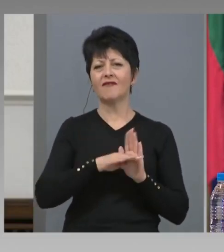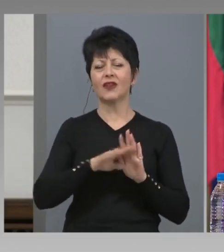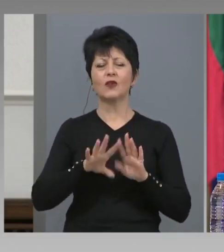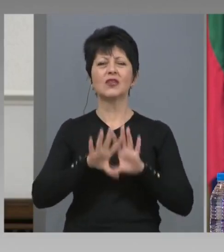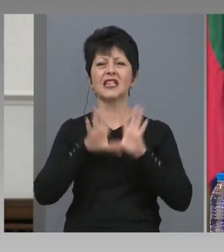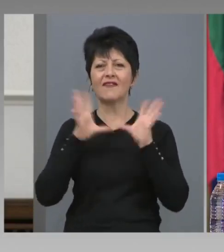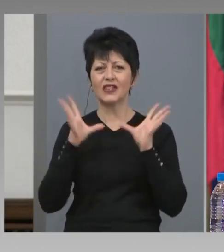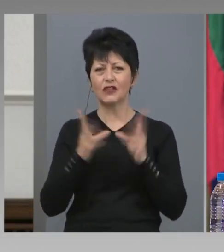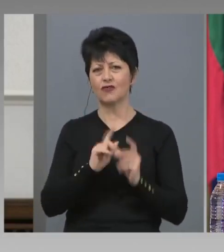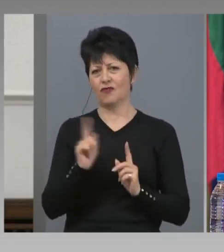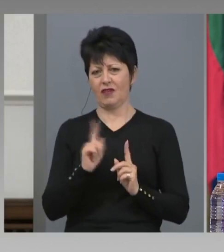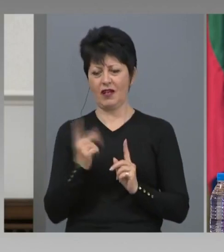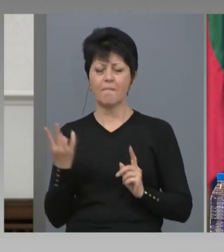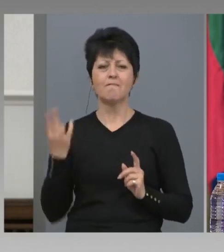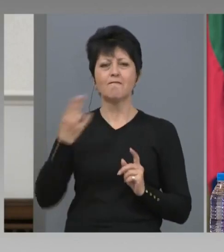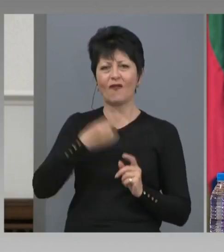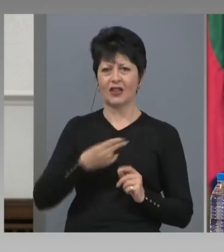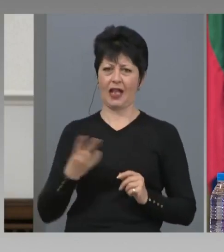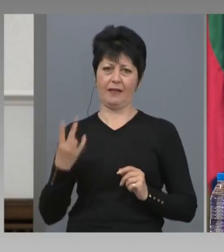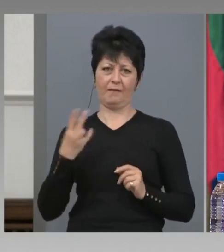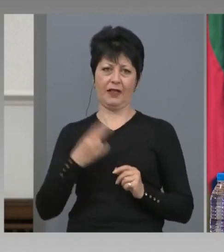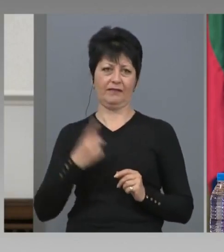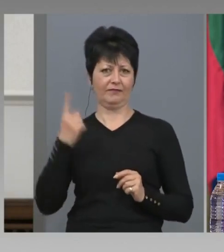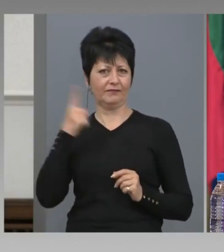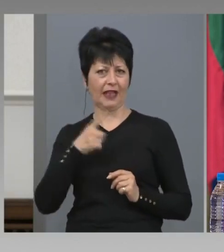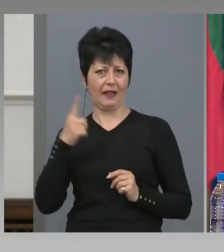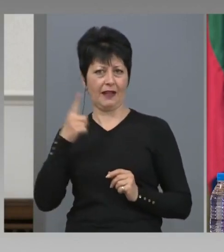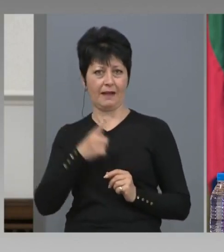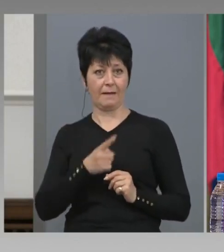повтаряме всеки път.